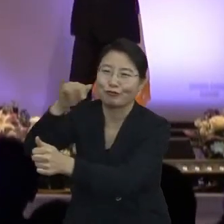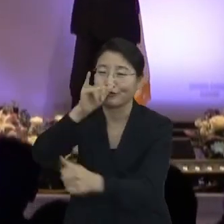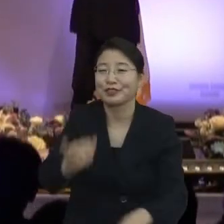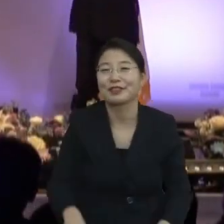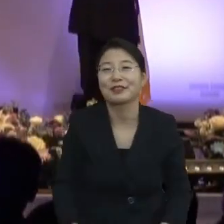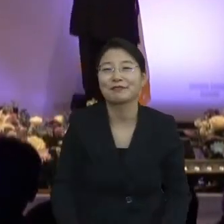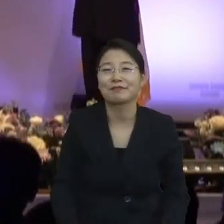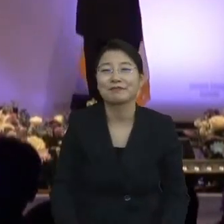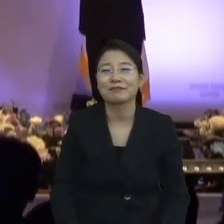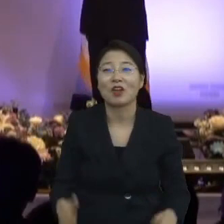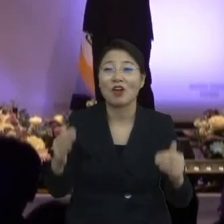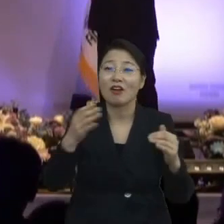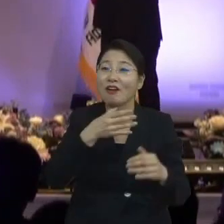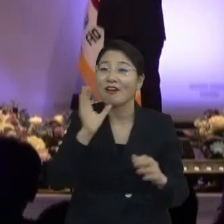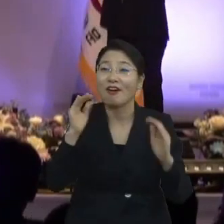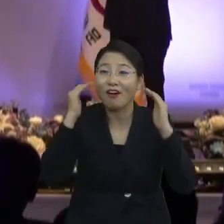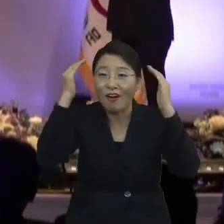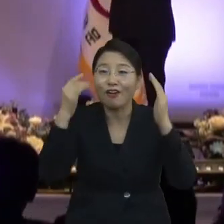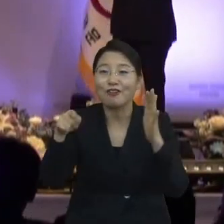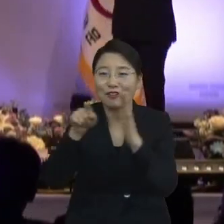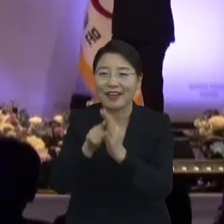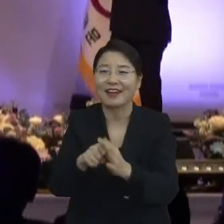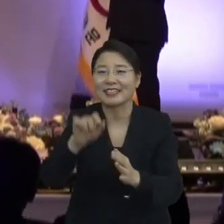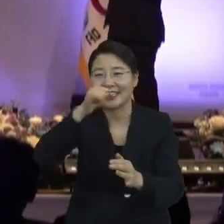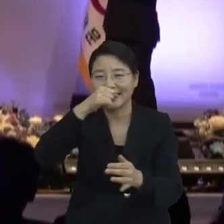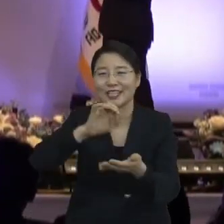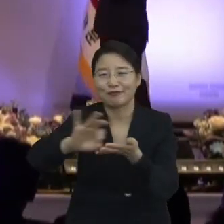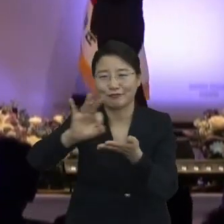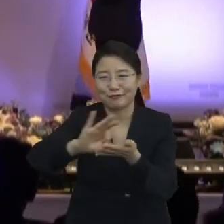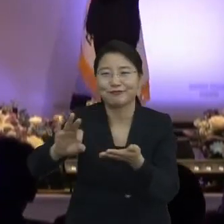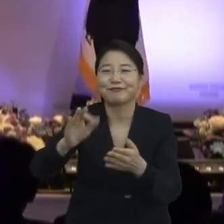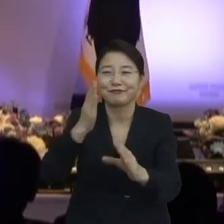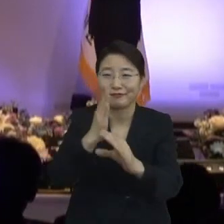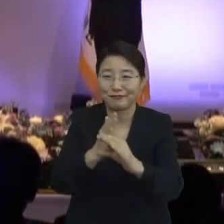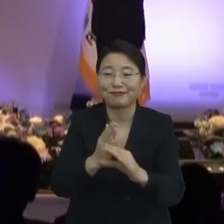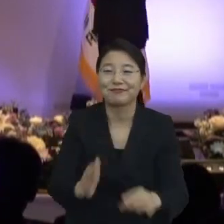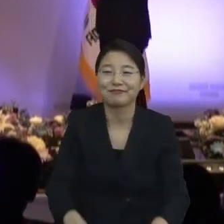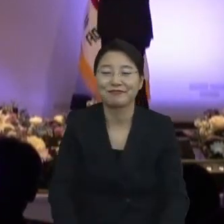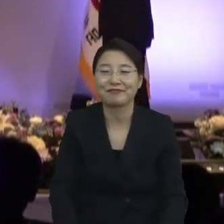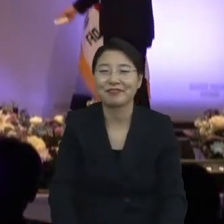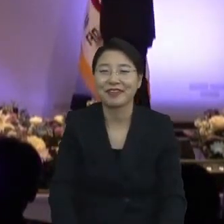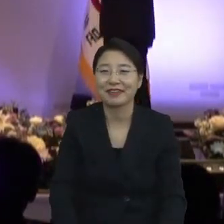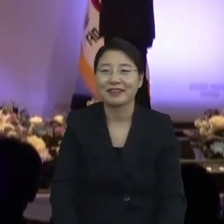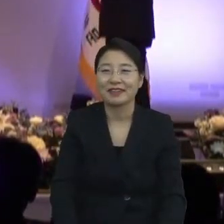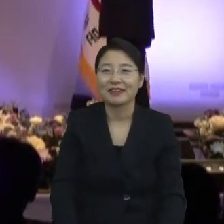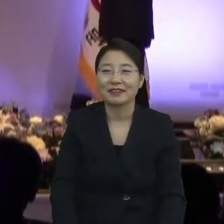이제 그런 그 정책에 예산을 집중적으로 투여하고 있다 하는 걸 보고 계십니다.